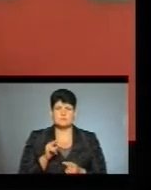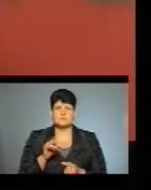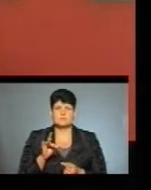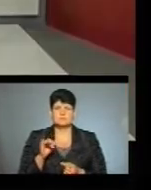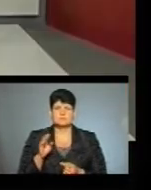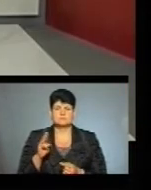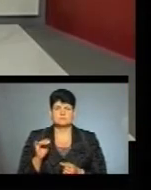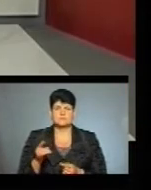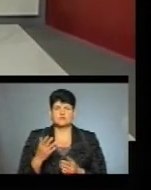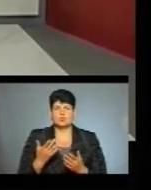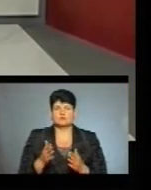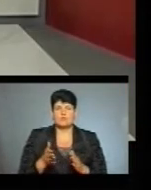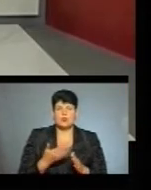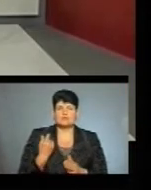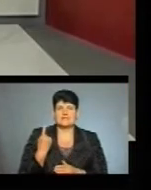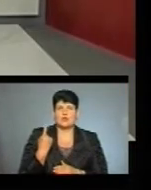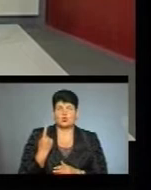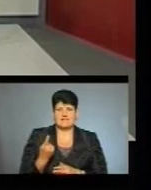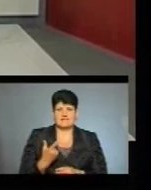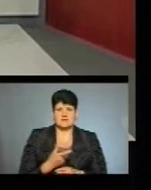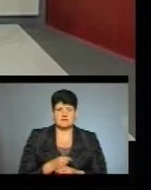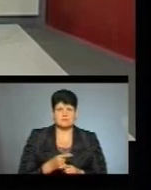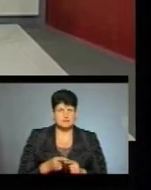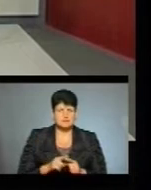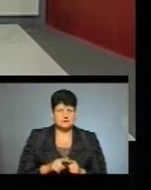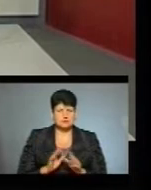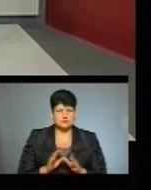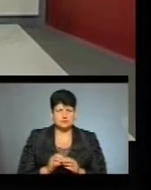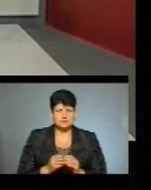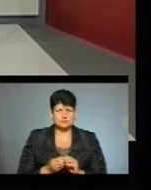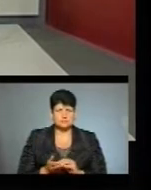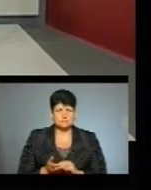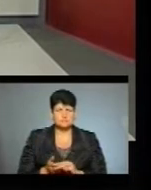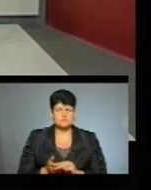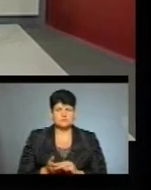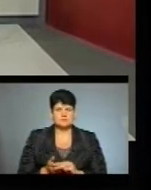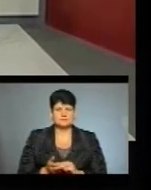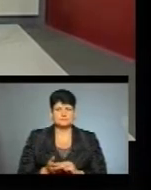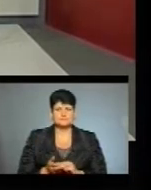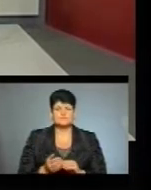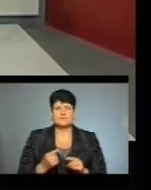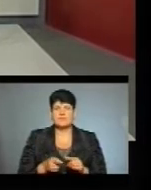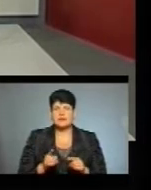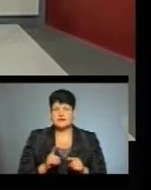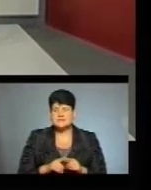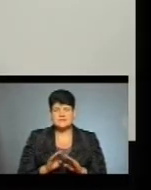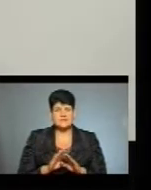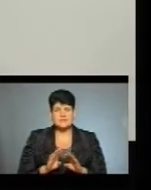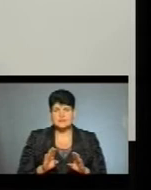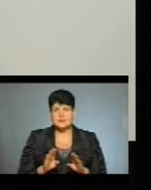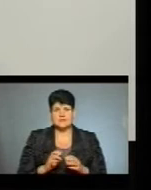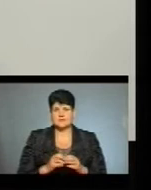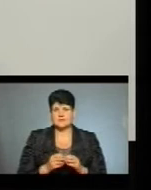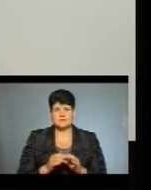Якщо пропустили одне вакцинування, чим це загрожує, чи несе воно якусь небезпеку? Це, звичайно, не загрожує.